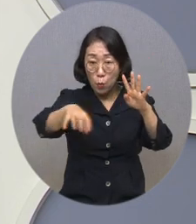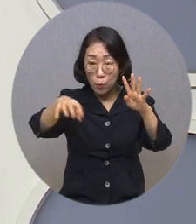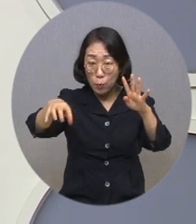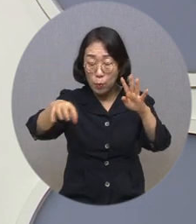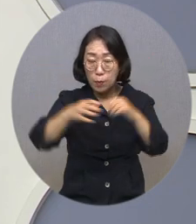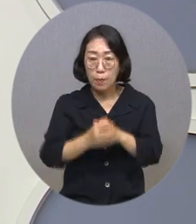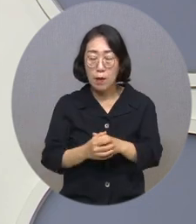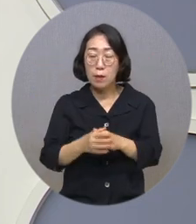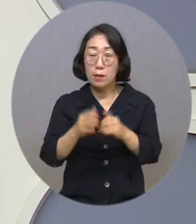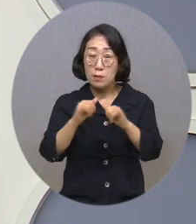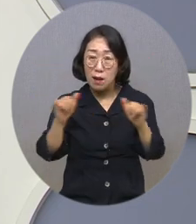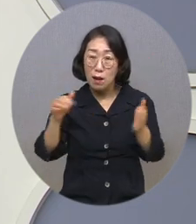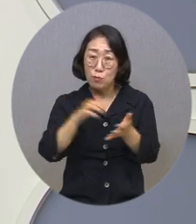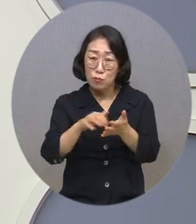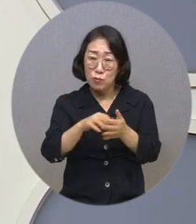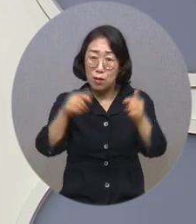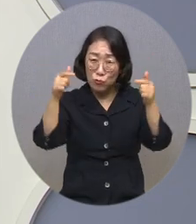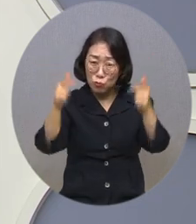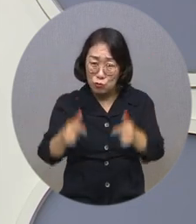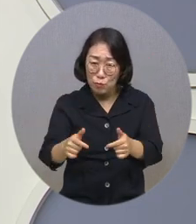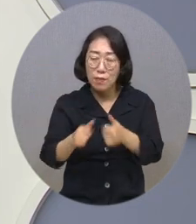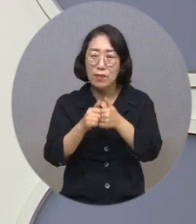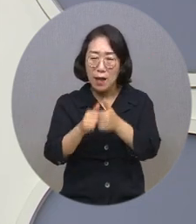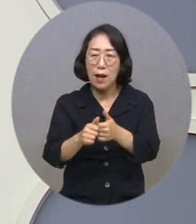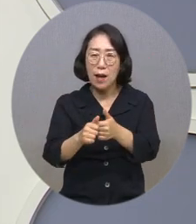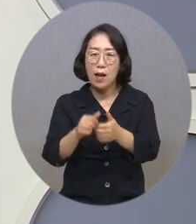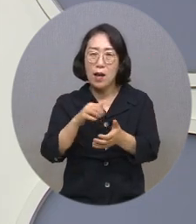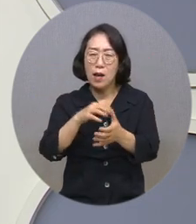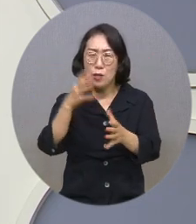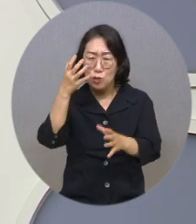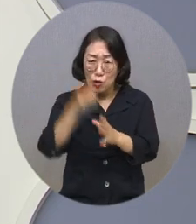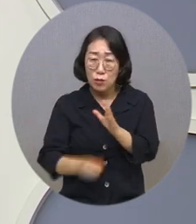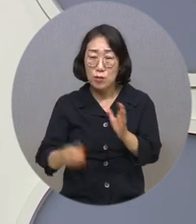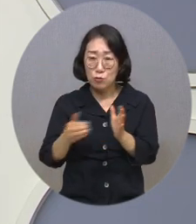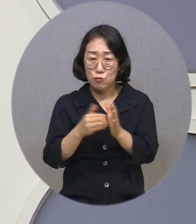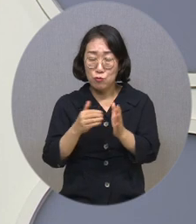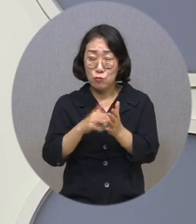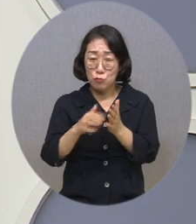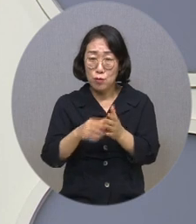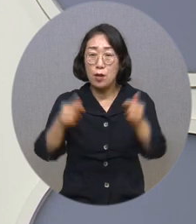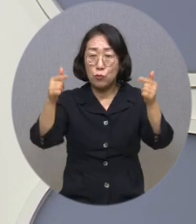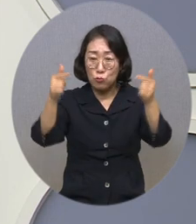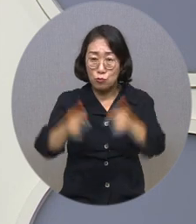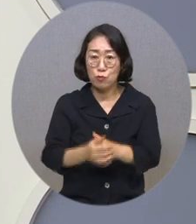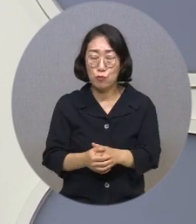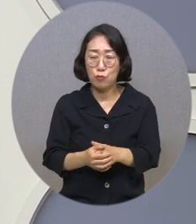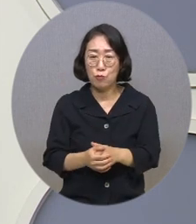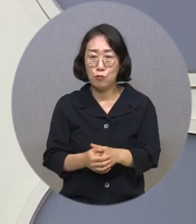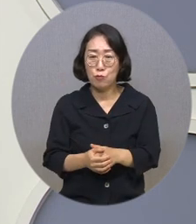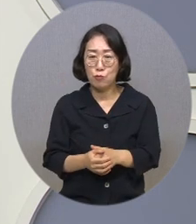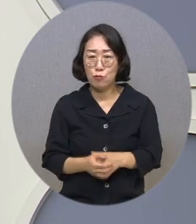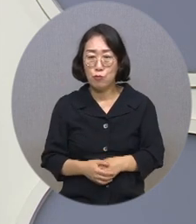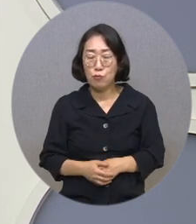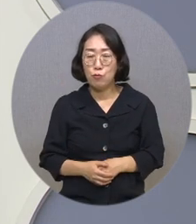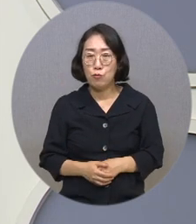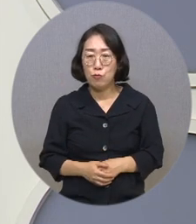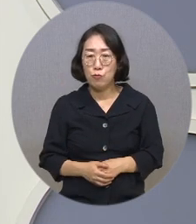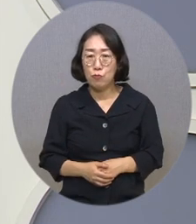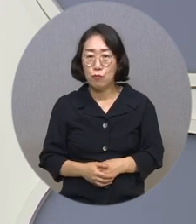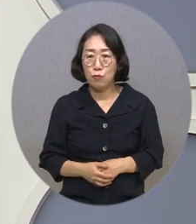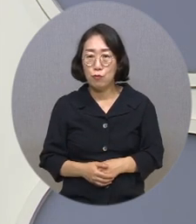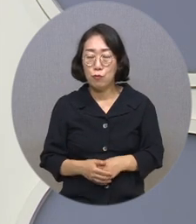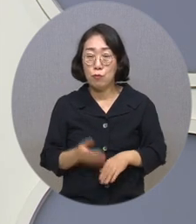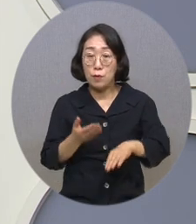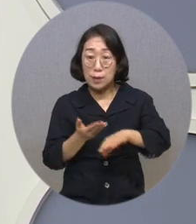비례에 의해서 조금 줄이면서 그쪽에 그 전자나 IT나 반도체 쪽에 잘하는 학교에